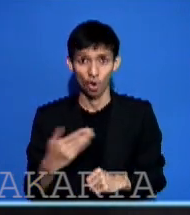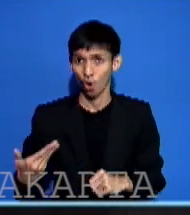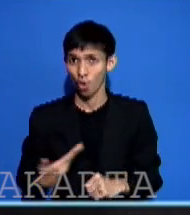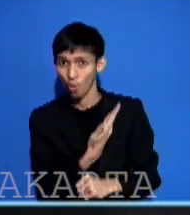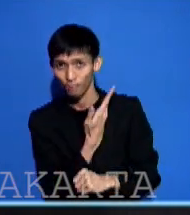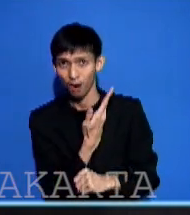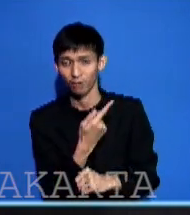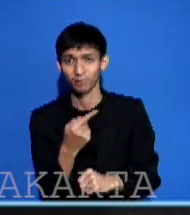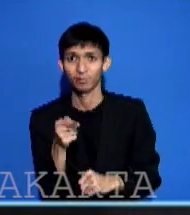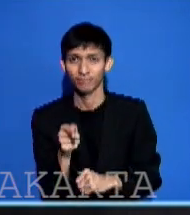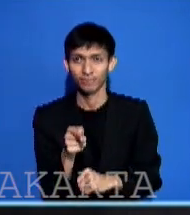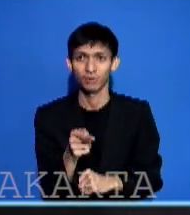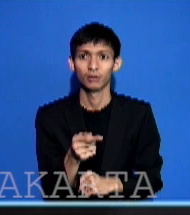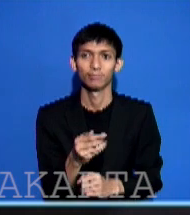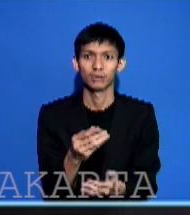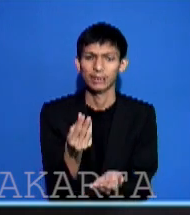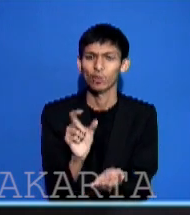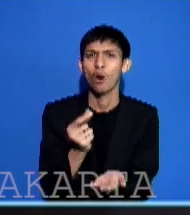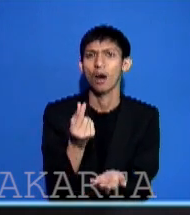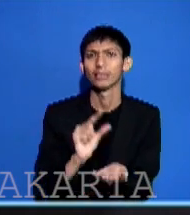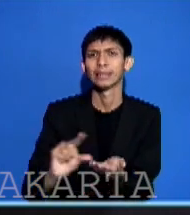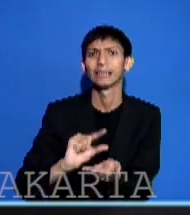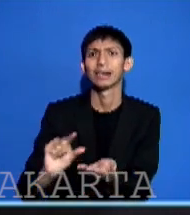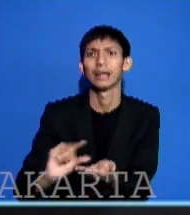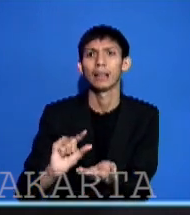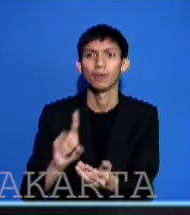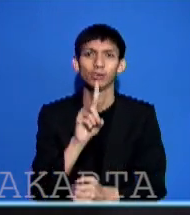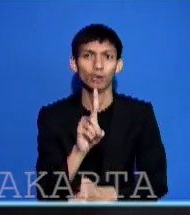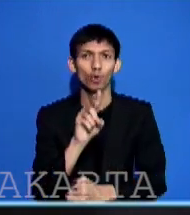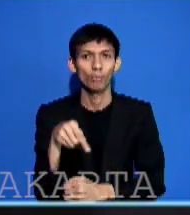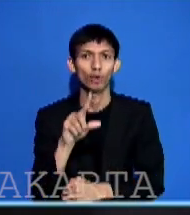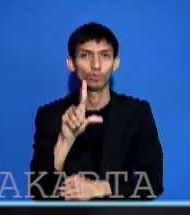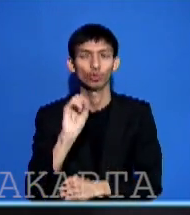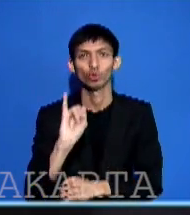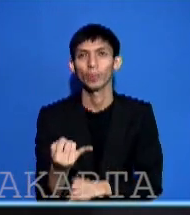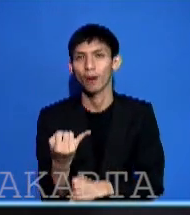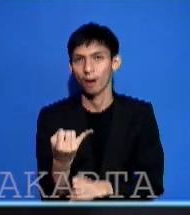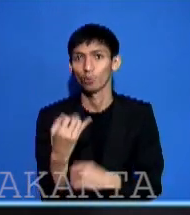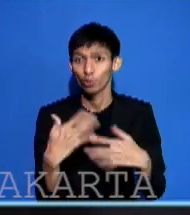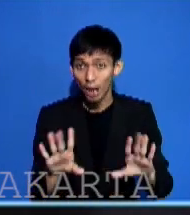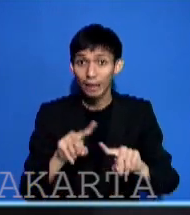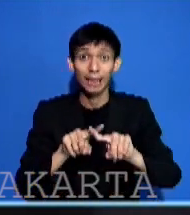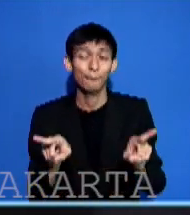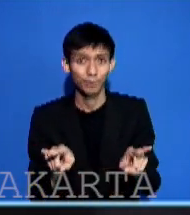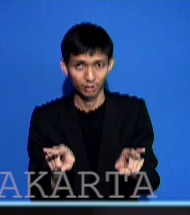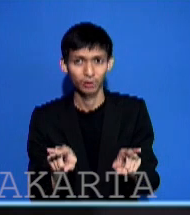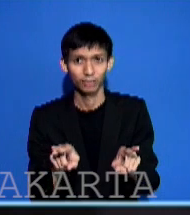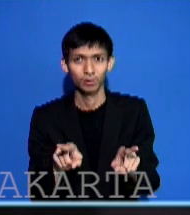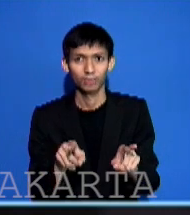melakukan penyicilan sebanyak 1.700.000. Namun, pada